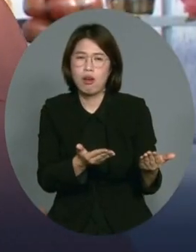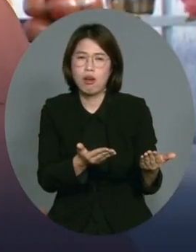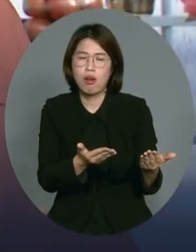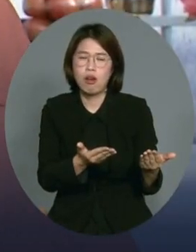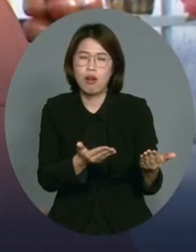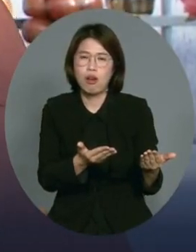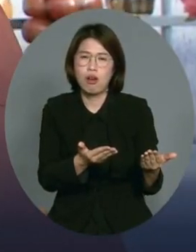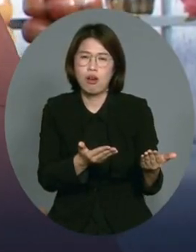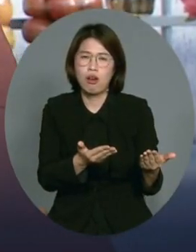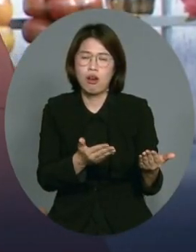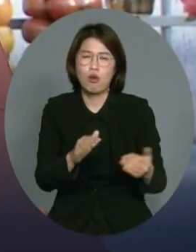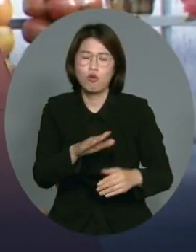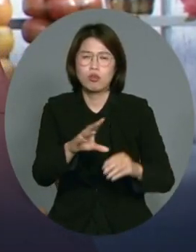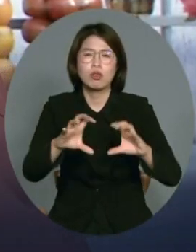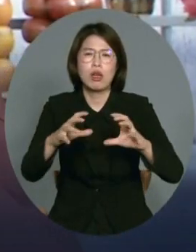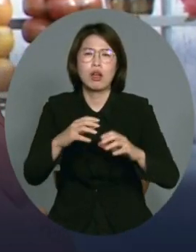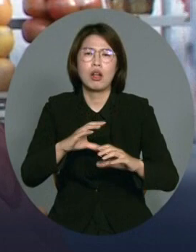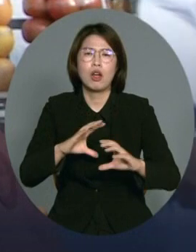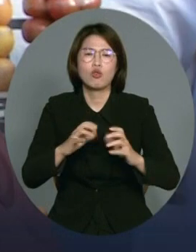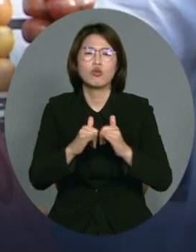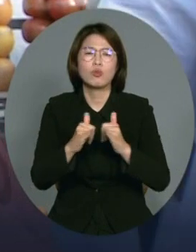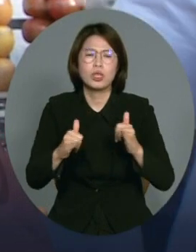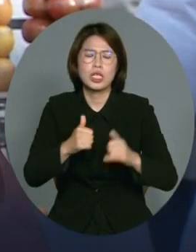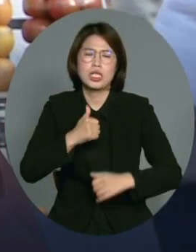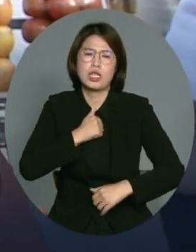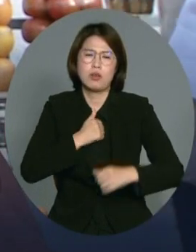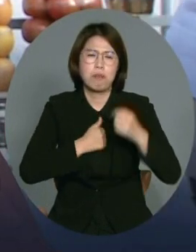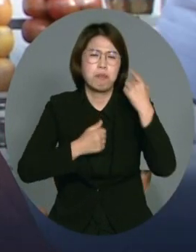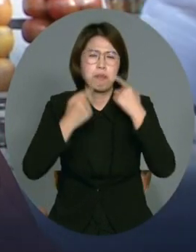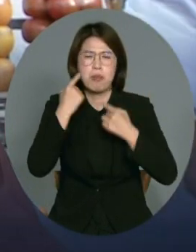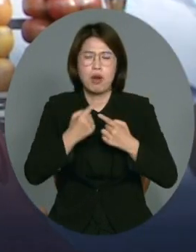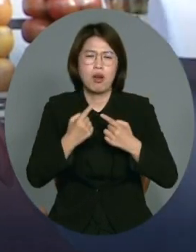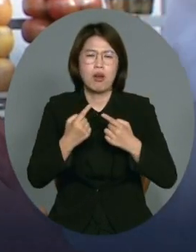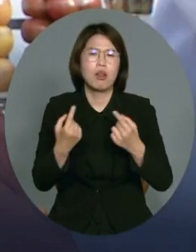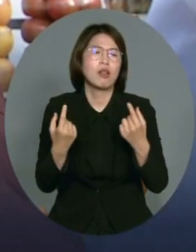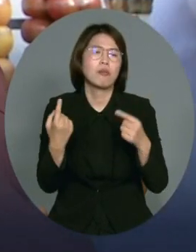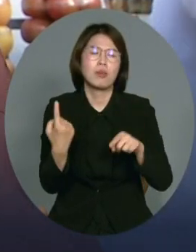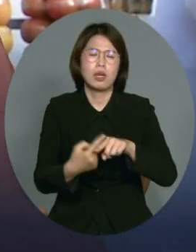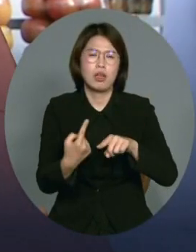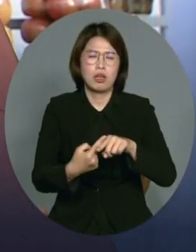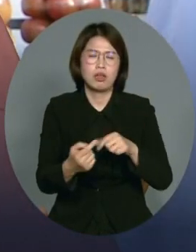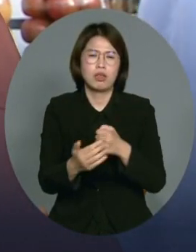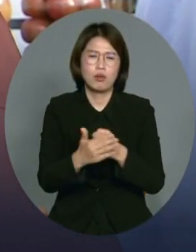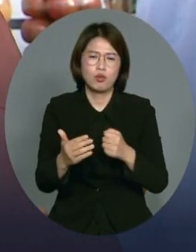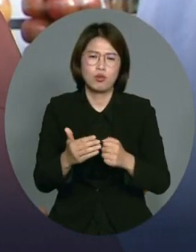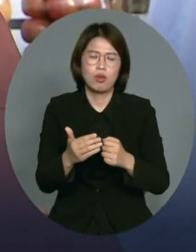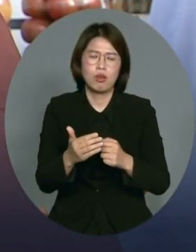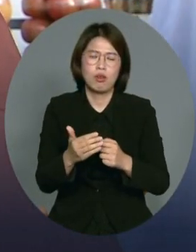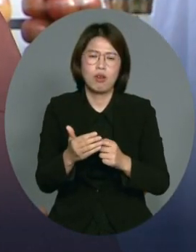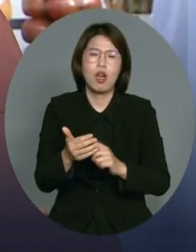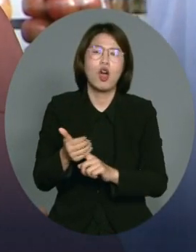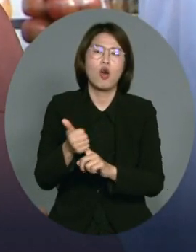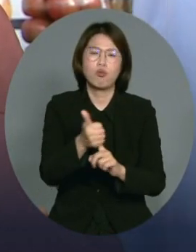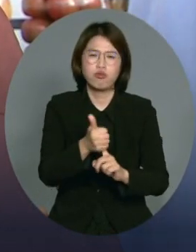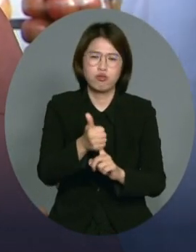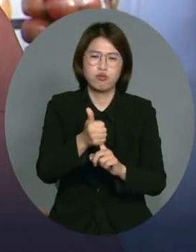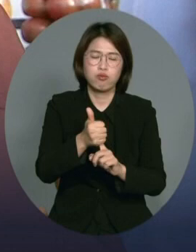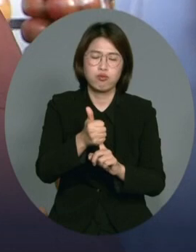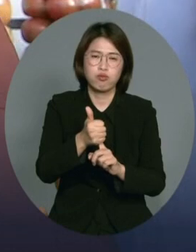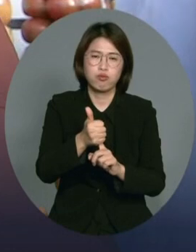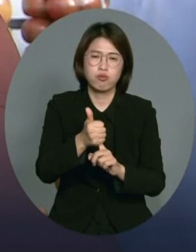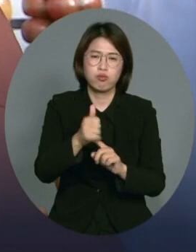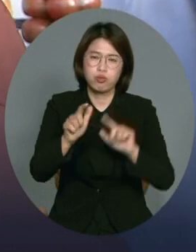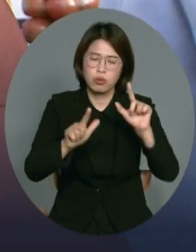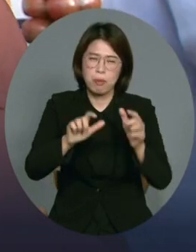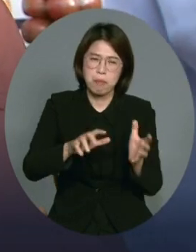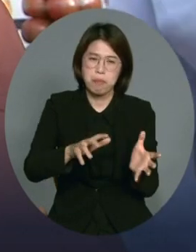우리나라 국민들의 자존심을 건드는 일이기 때문에 이 부처님을 빨리 일으켜서